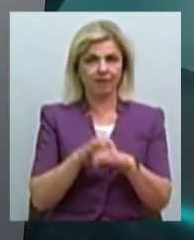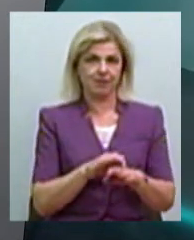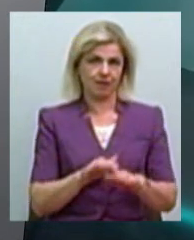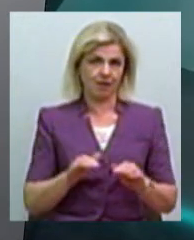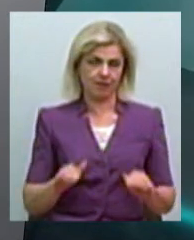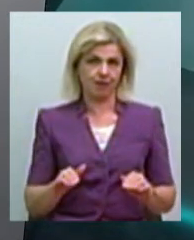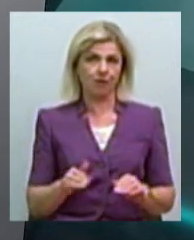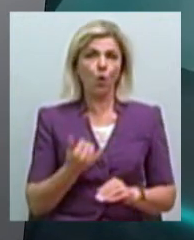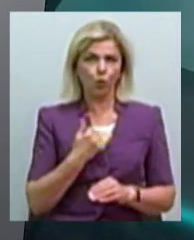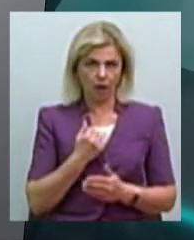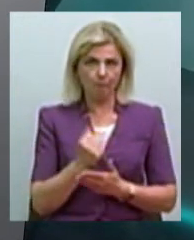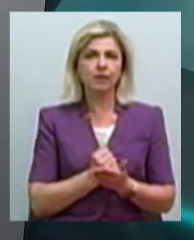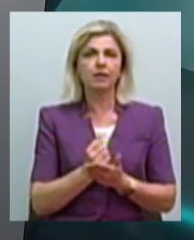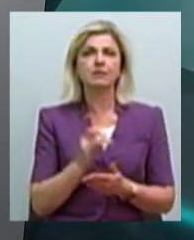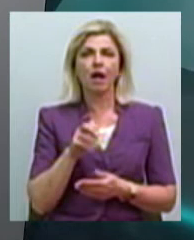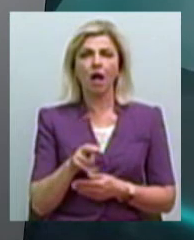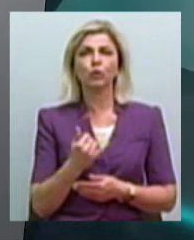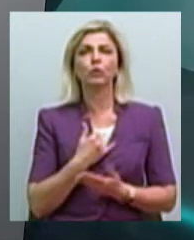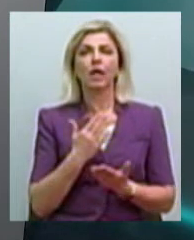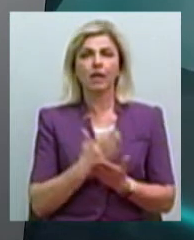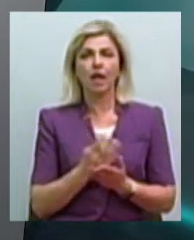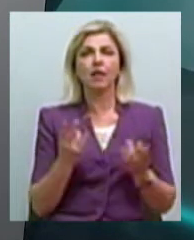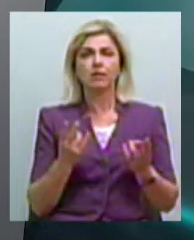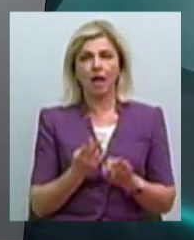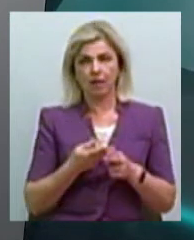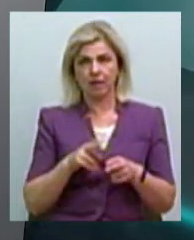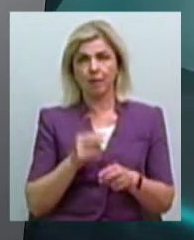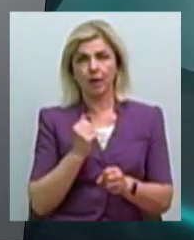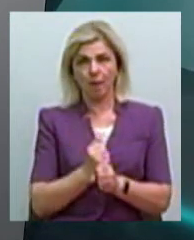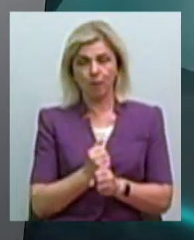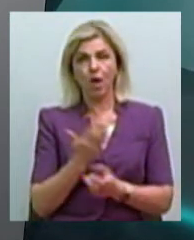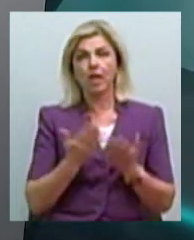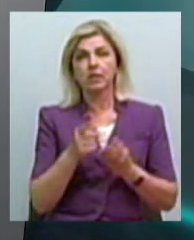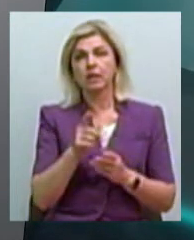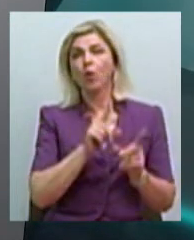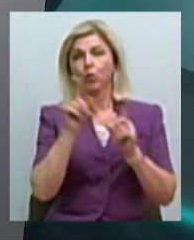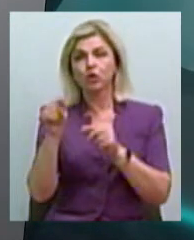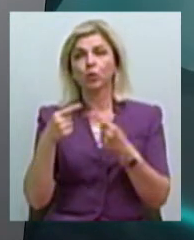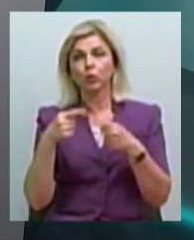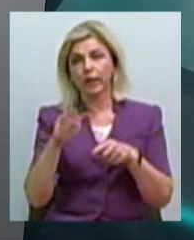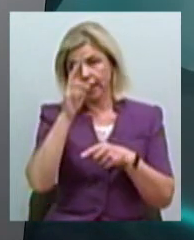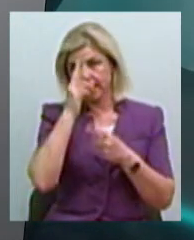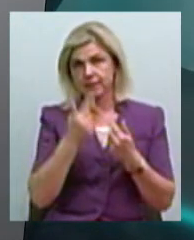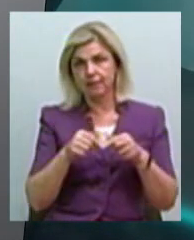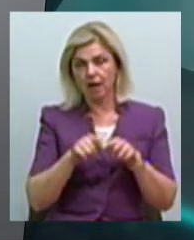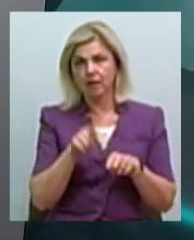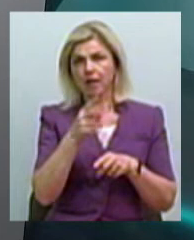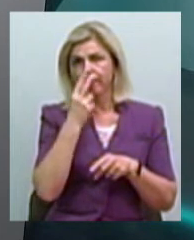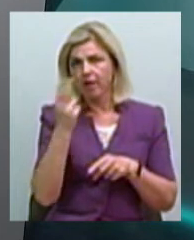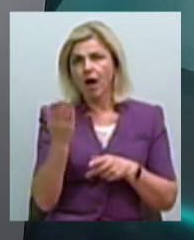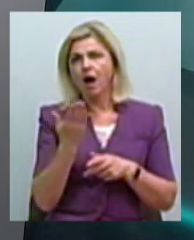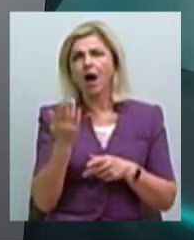потенциал у нас на самом деле есть. Просто над этим нужно работать. И когда ты выезжаешь в другие страны, и ты смотришь, что мельчайшая